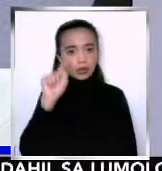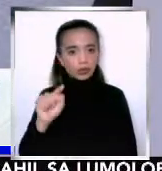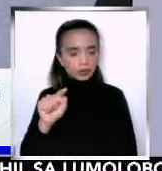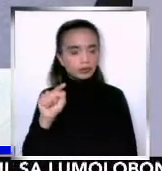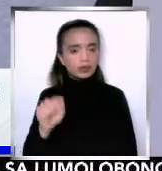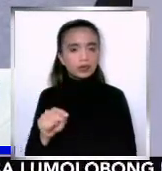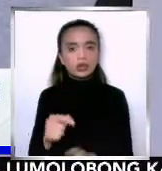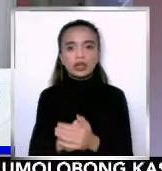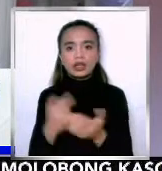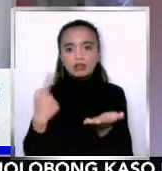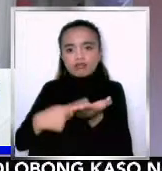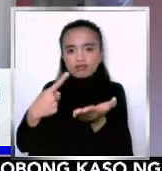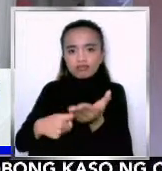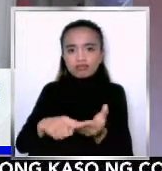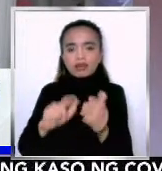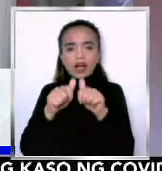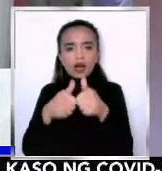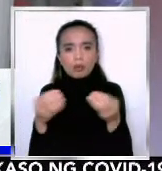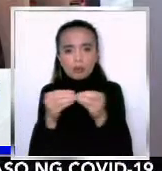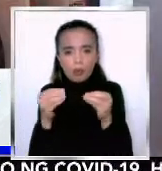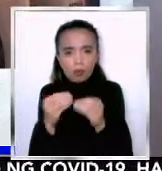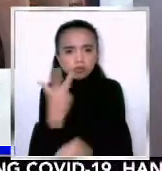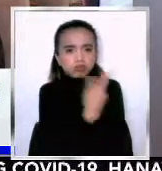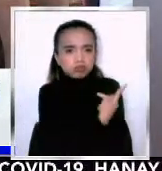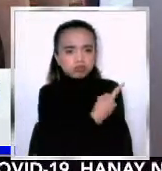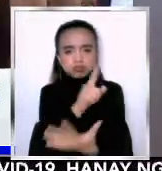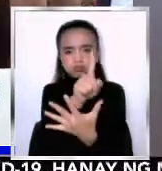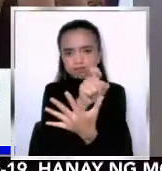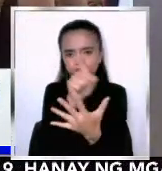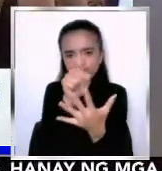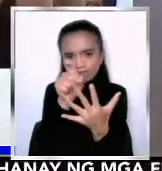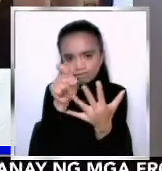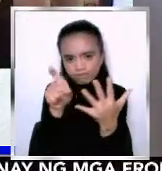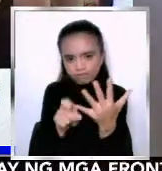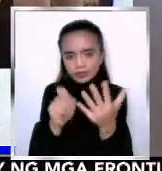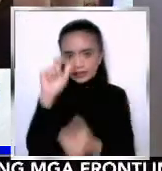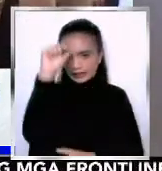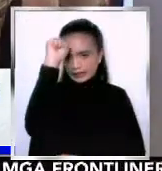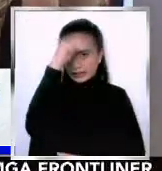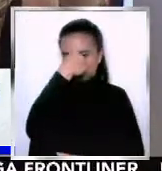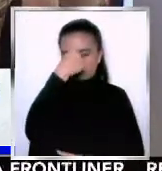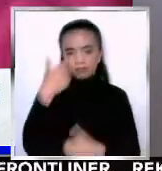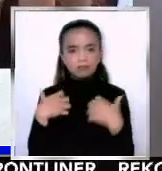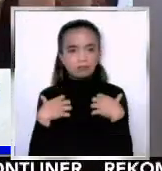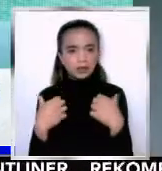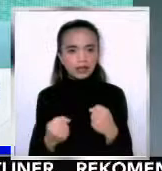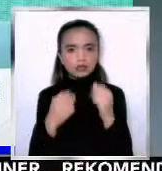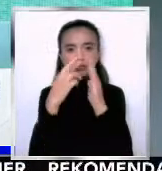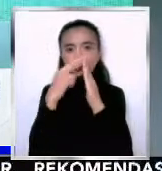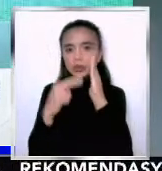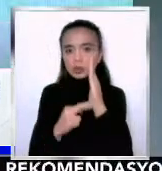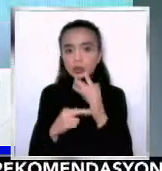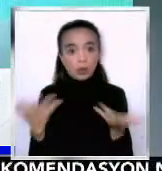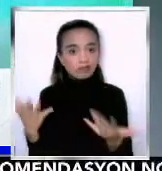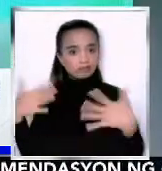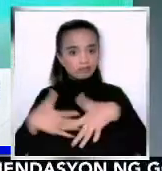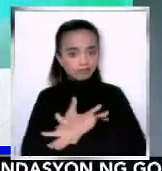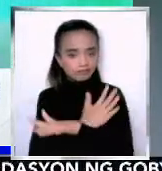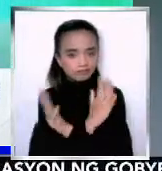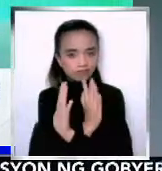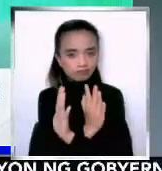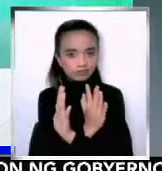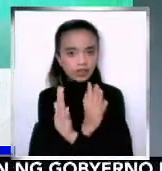pinaigting na pagbabakuna, contact tracing at pagpapaalala sa minimum health protocols sa Davao City bilang pagtugon